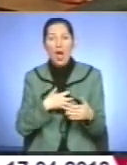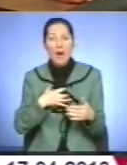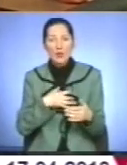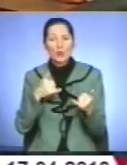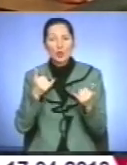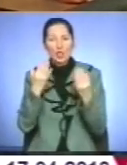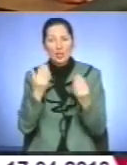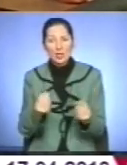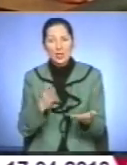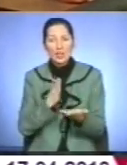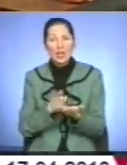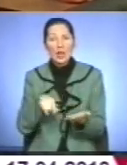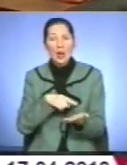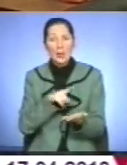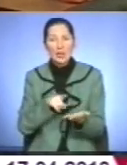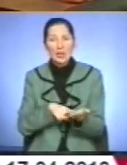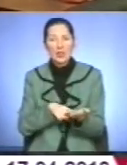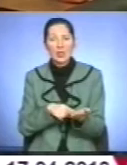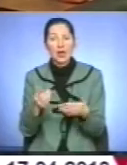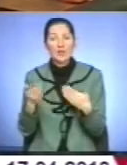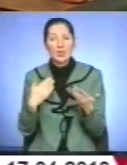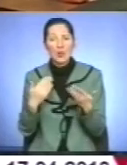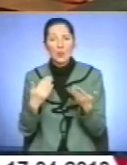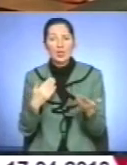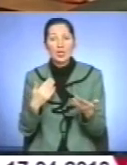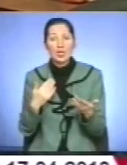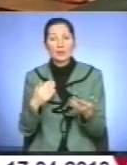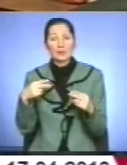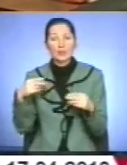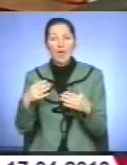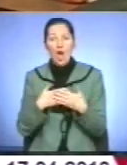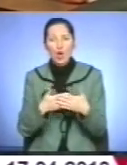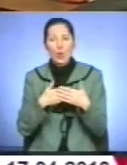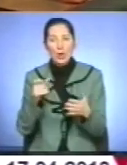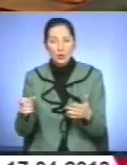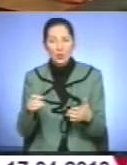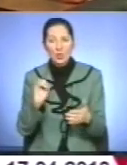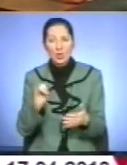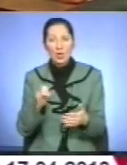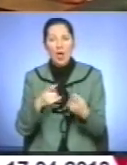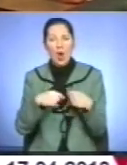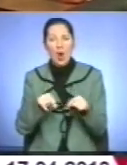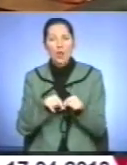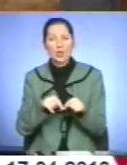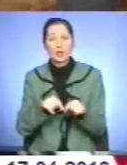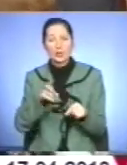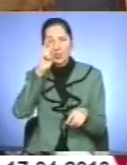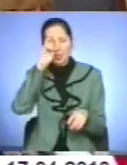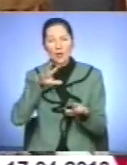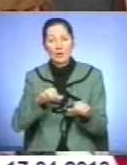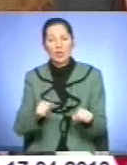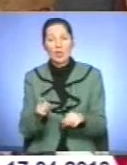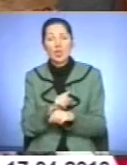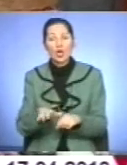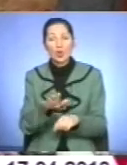сьогоднішній день є питання взаємодії громадськості і органів державної влади. На